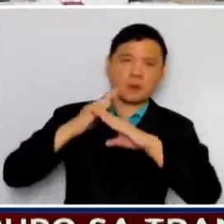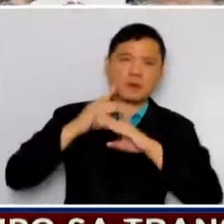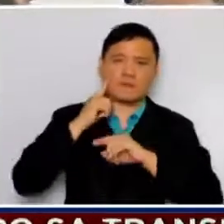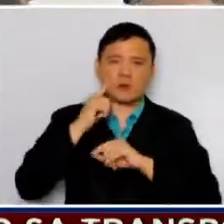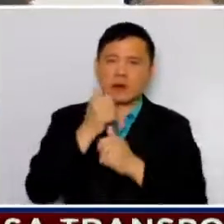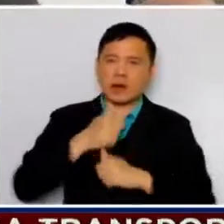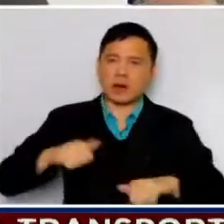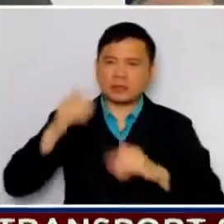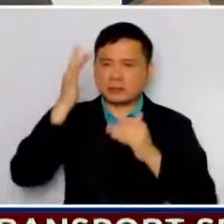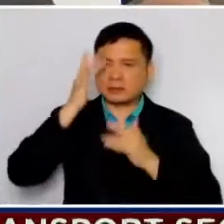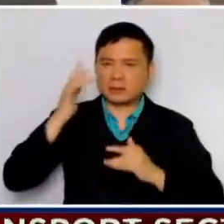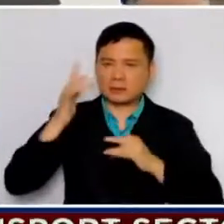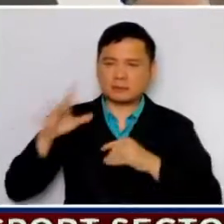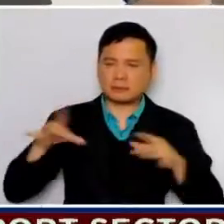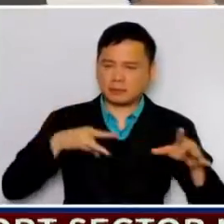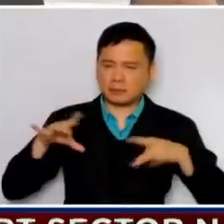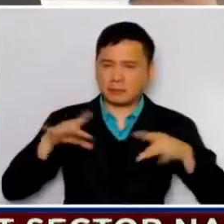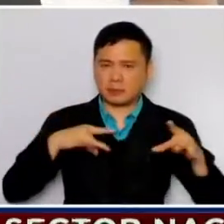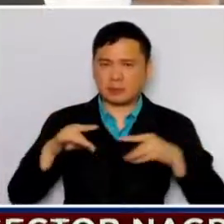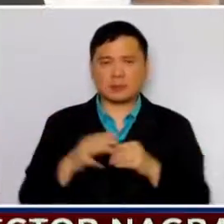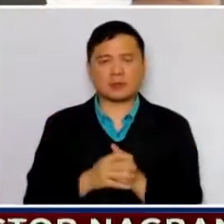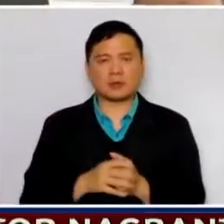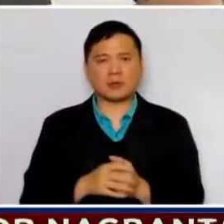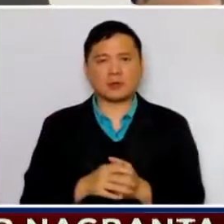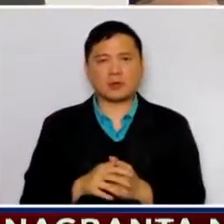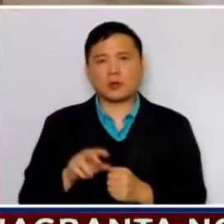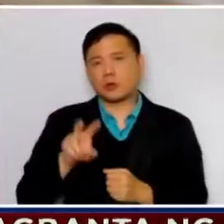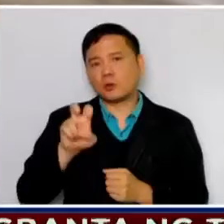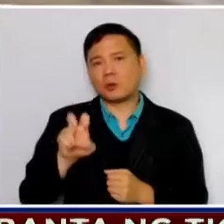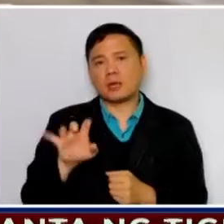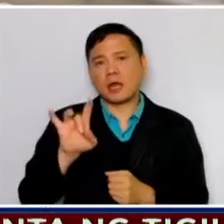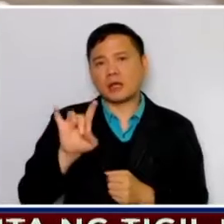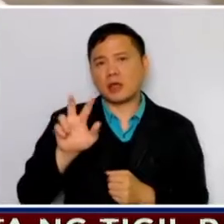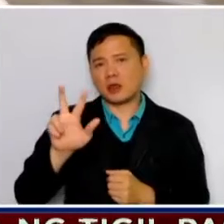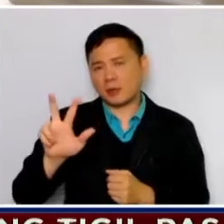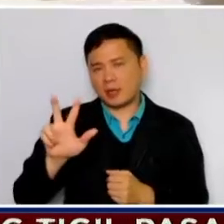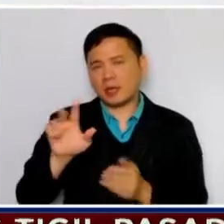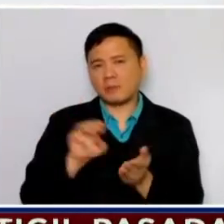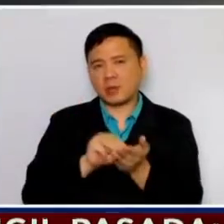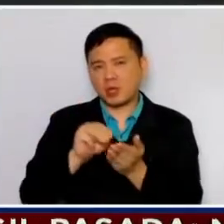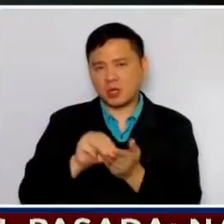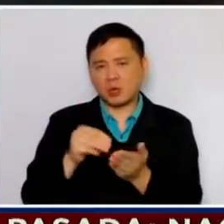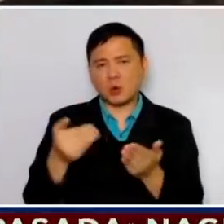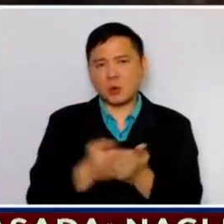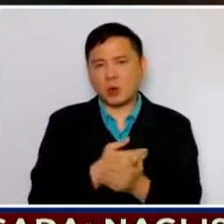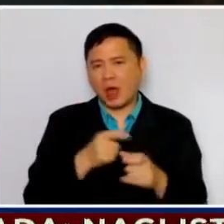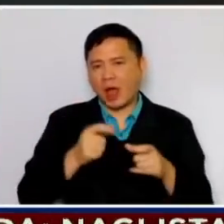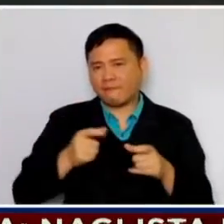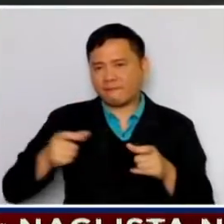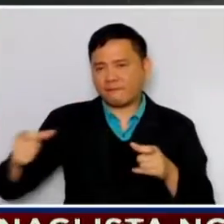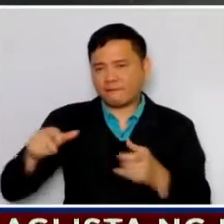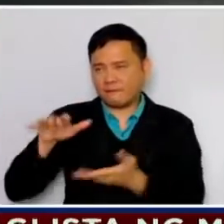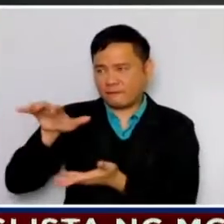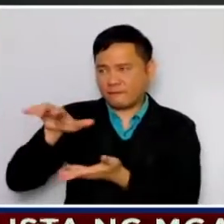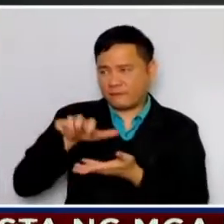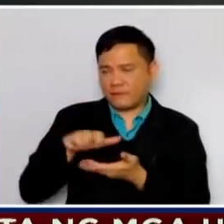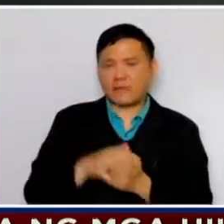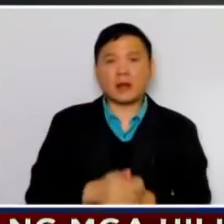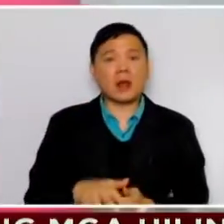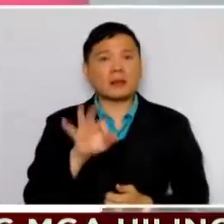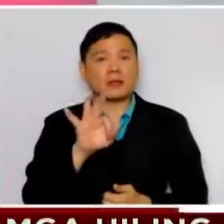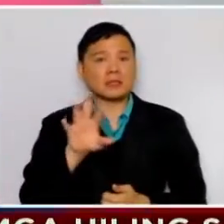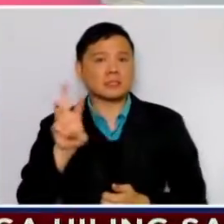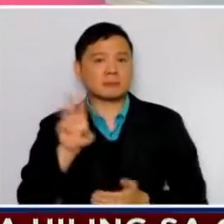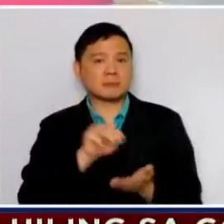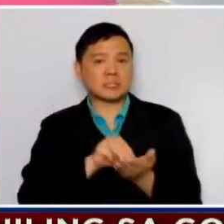sintomas. Sa higit 233.8 million COVID vaccine doses na dumating sa bansa, nasa 96 million pa ang hindi